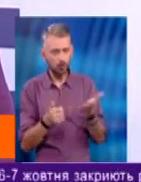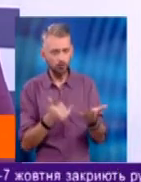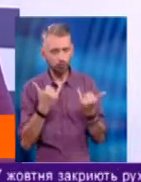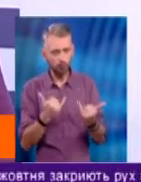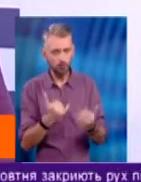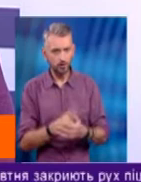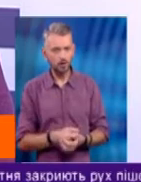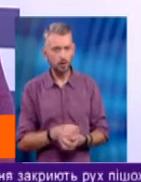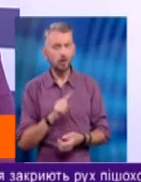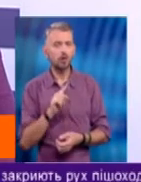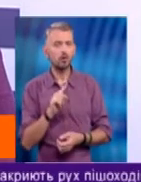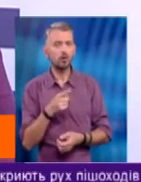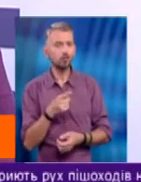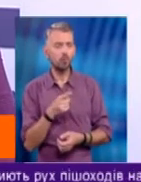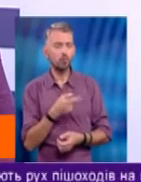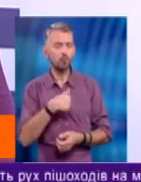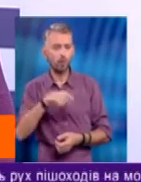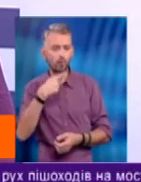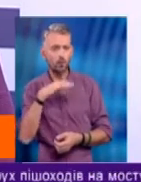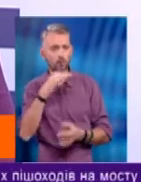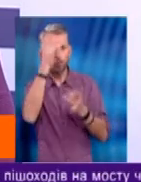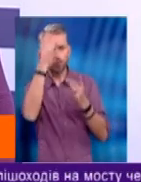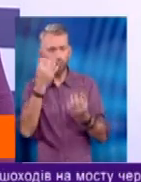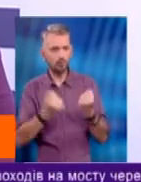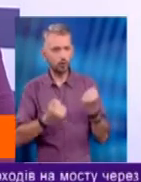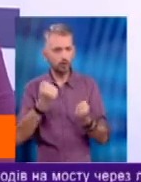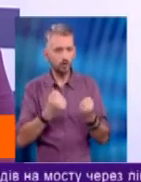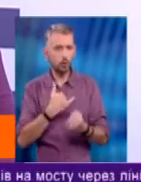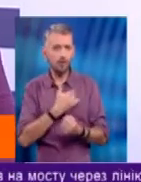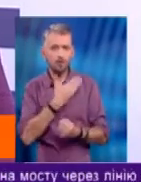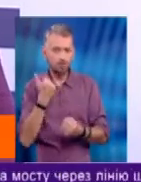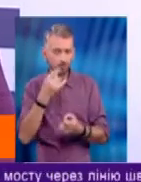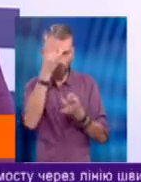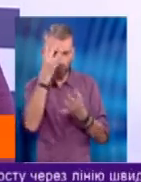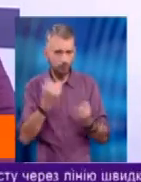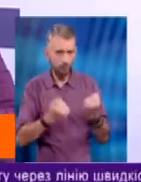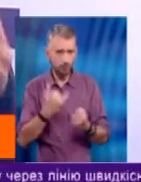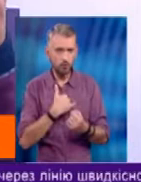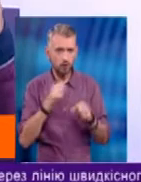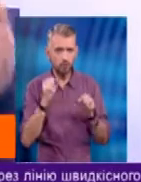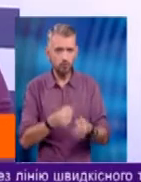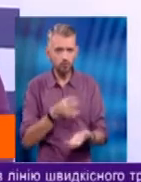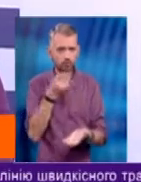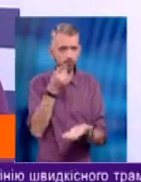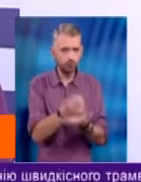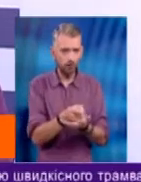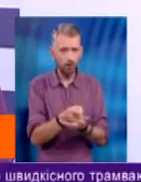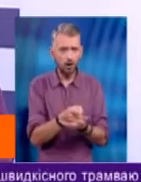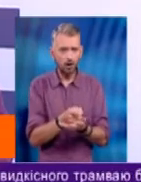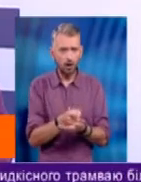Да? Тобто, чому ми говоримо про культуру вождіння? У нас немає дійсно культури вождіння. У нас можуть поставити в другому